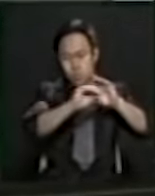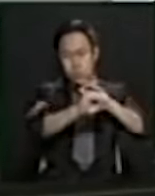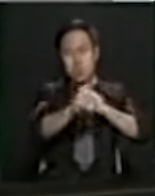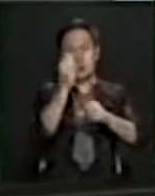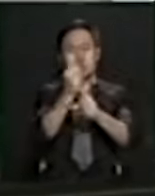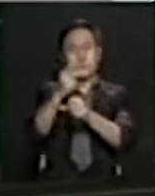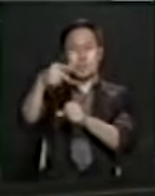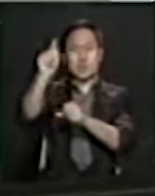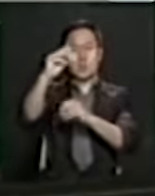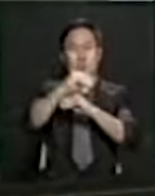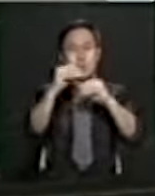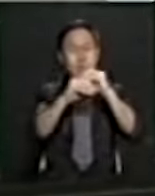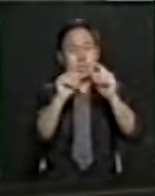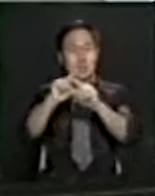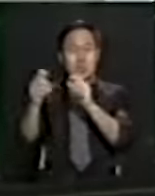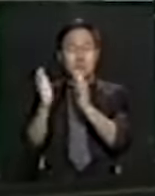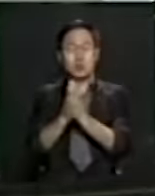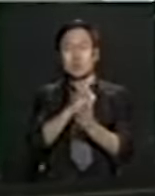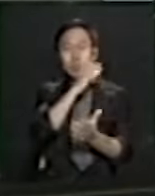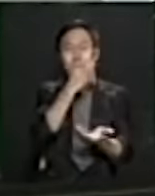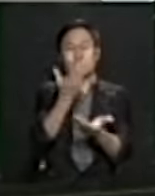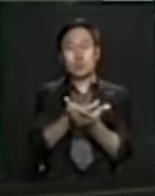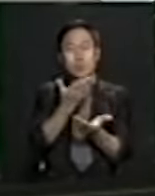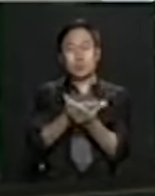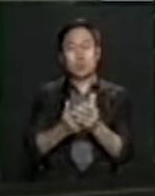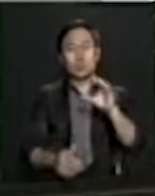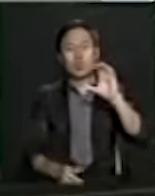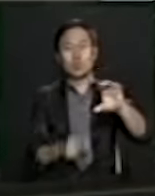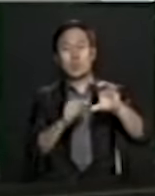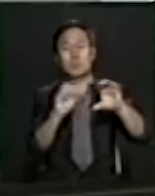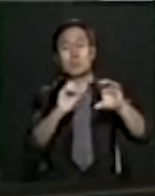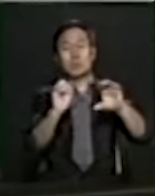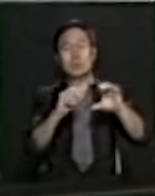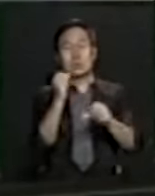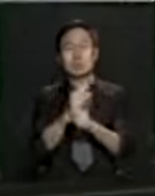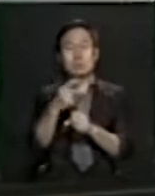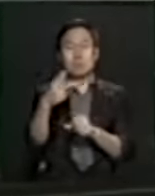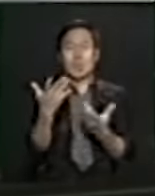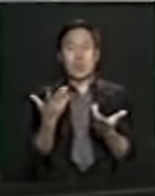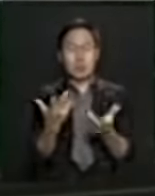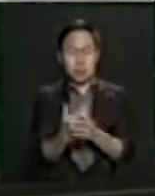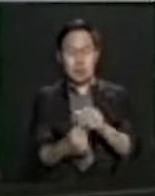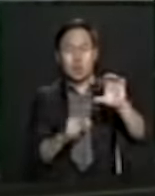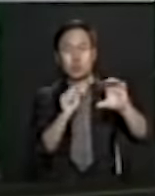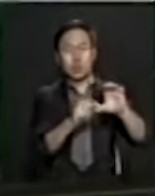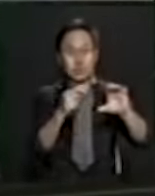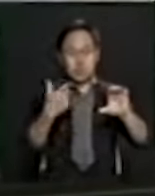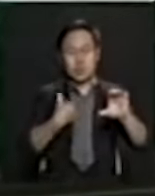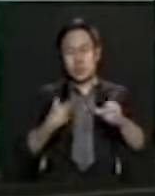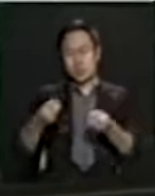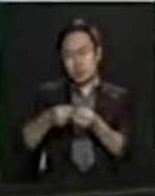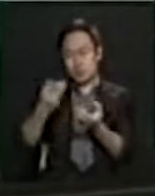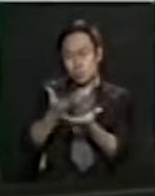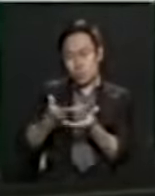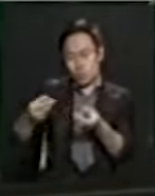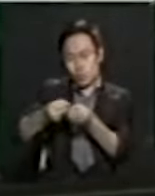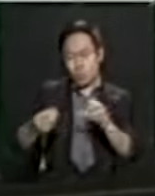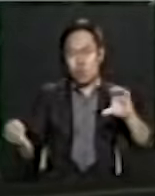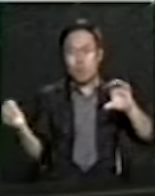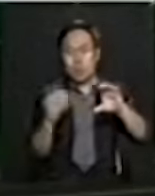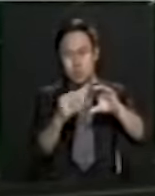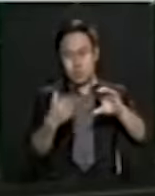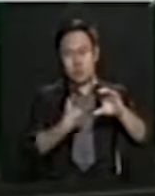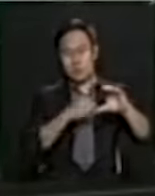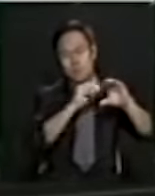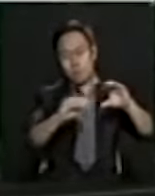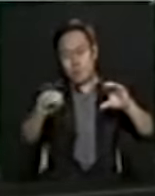ำเพ็ญประโยชน ์ เพราะถ้าไม่มีเงินทุนคงทำอะไรไม่ได้แต่เรื่องนี้เป็นเรื่องใหญ ่ครับดังนั้นมาถึงกิจกรรมนี้ที่เกิดขึ้นอีก2วันนี้เ